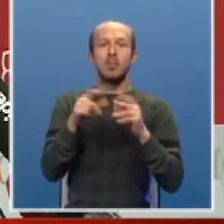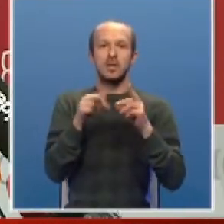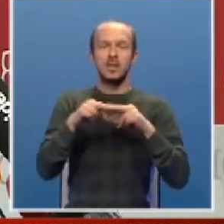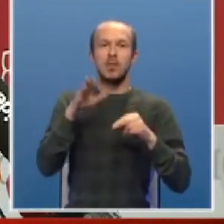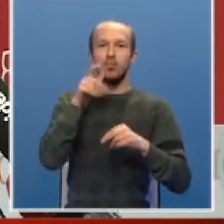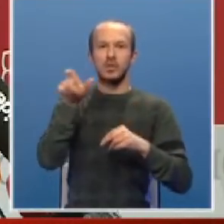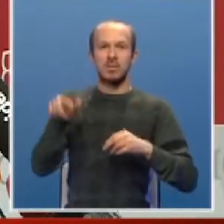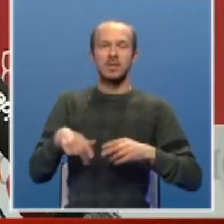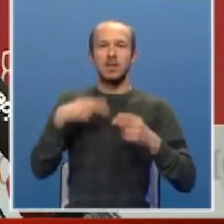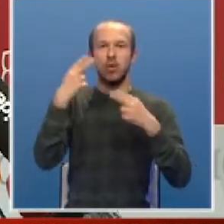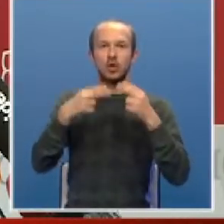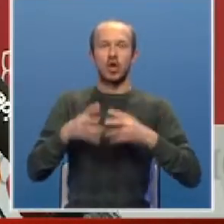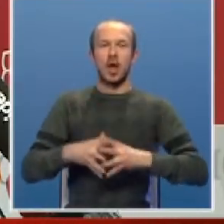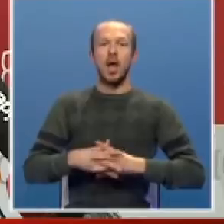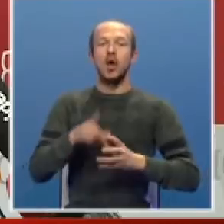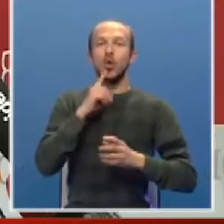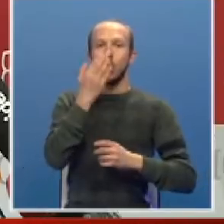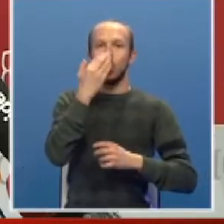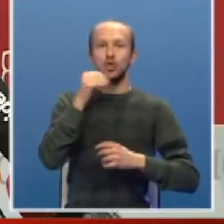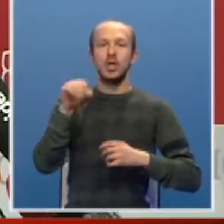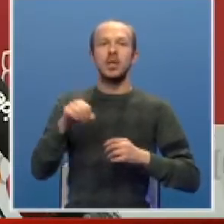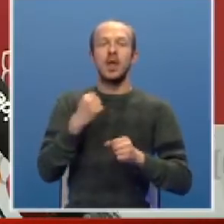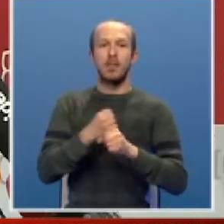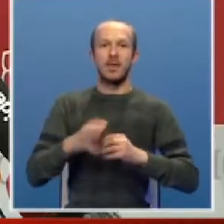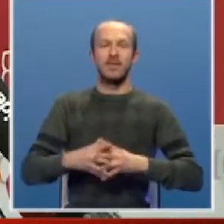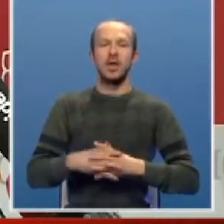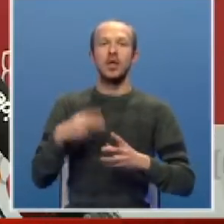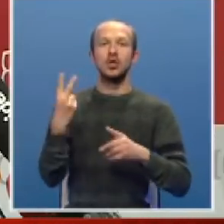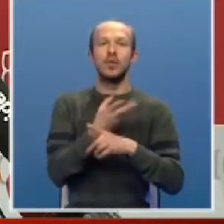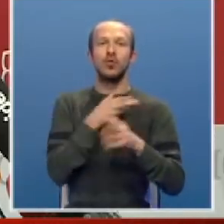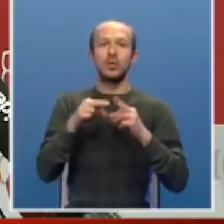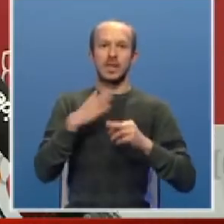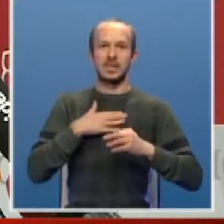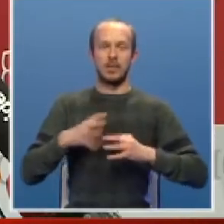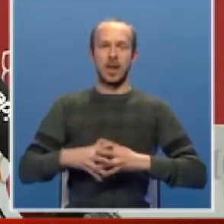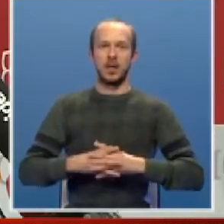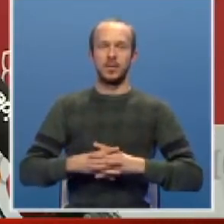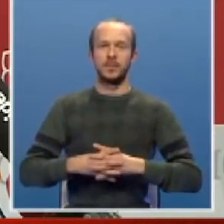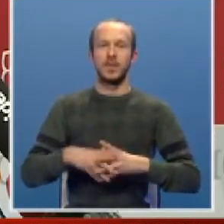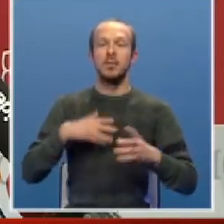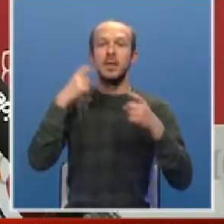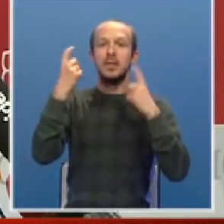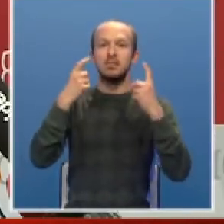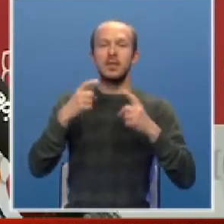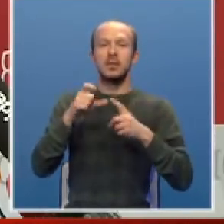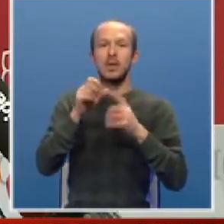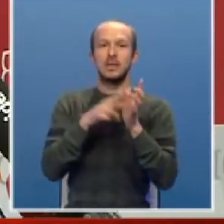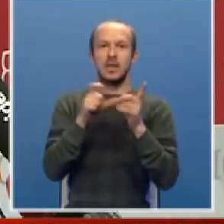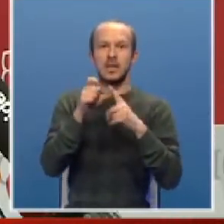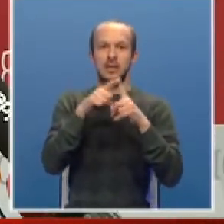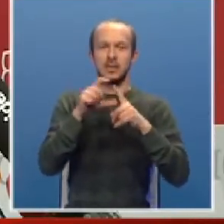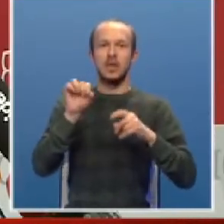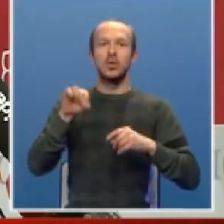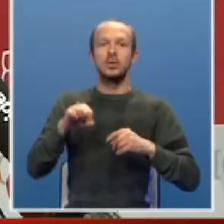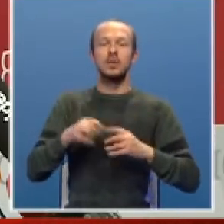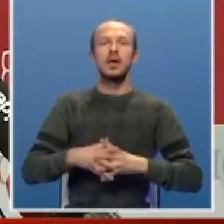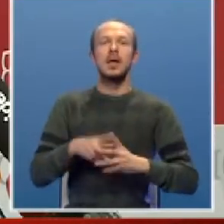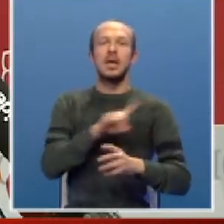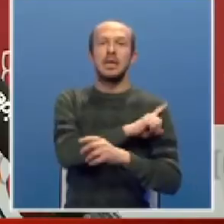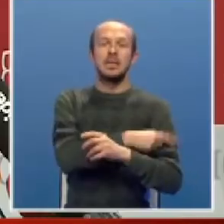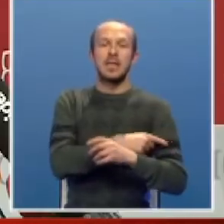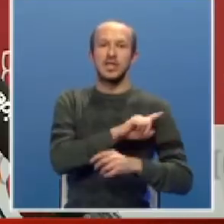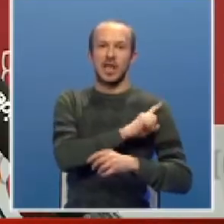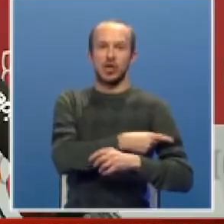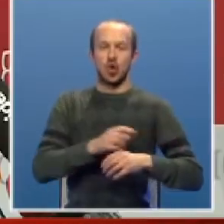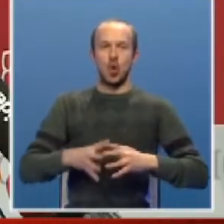muslimanskih političara koji hoće da naprave državu za sebe. Mi smatramo u SNSD-u da je na snazi